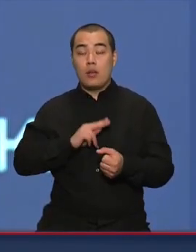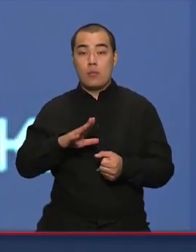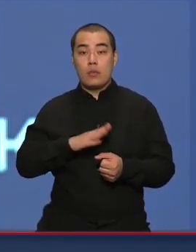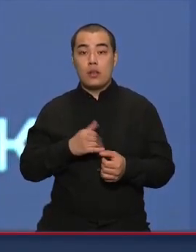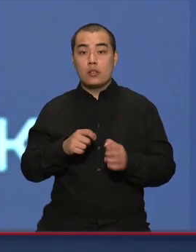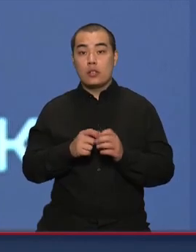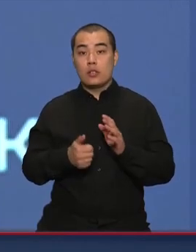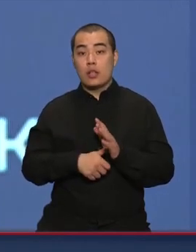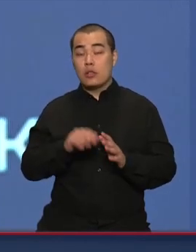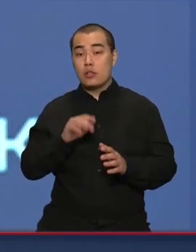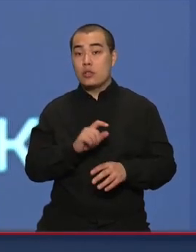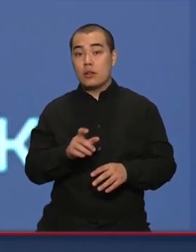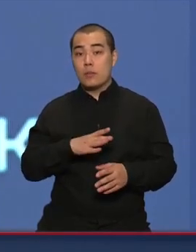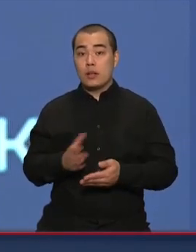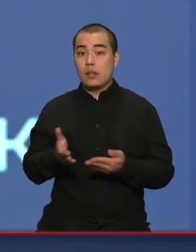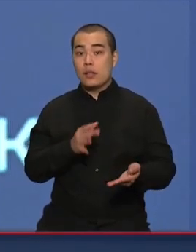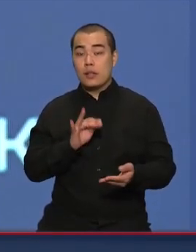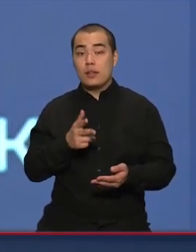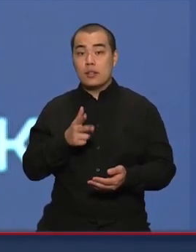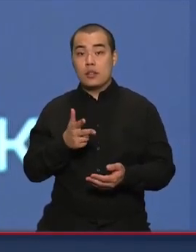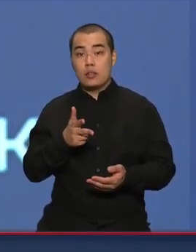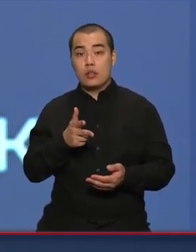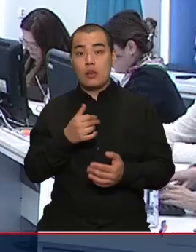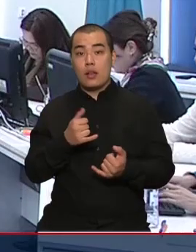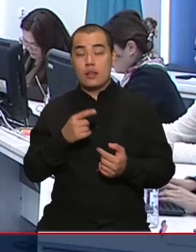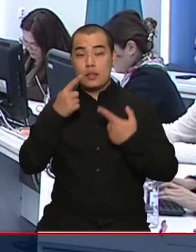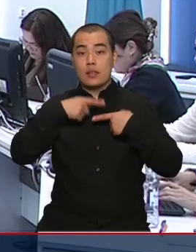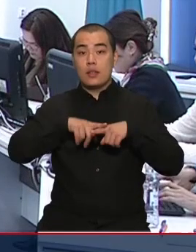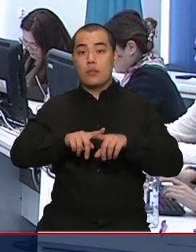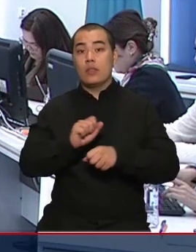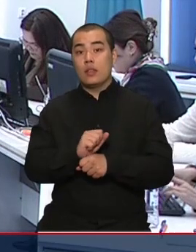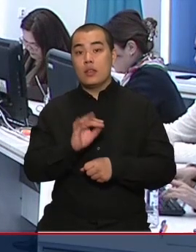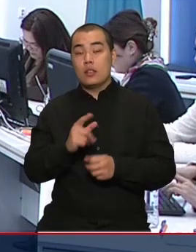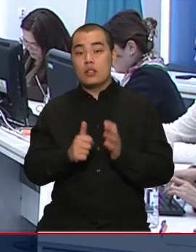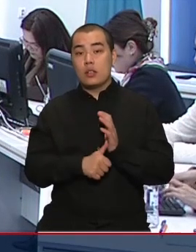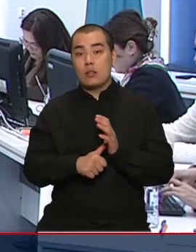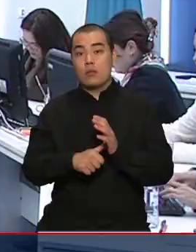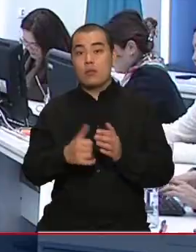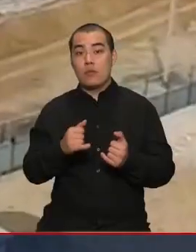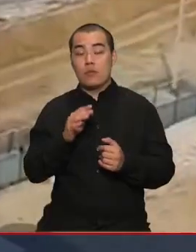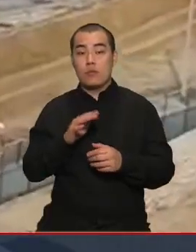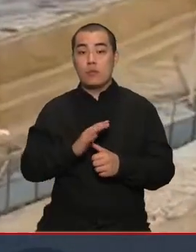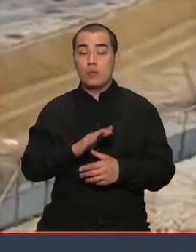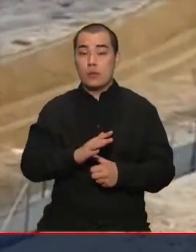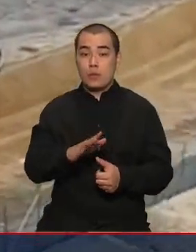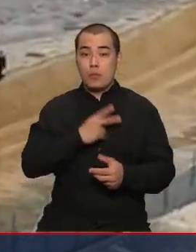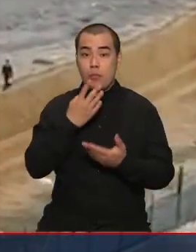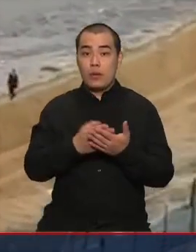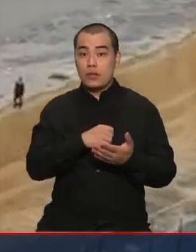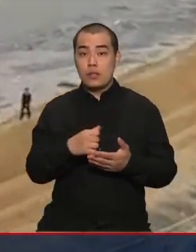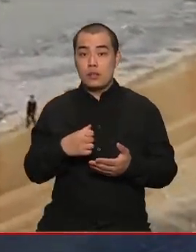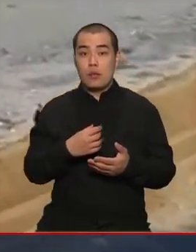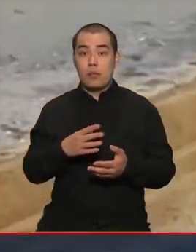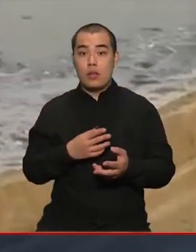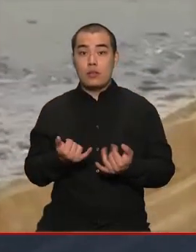порядка 16 тысяч человек и более 3000 единиц техники, 6 воздушных судов. В настоящий момент в воде по-прежнему